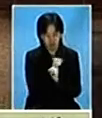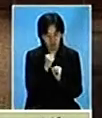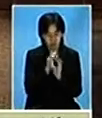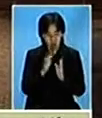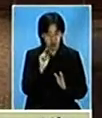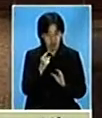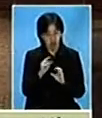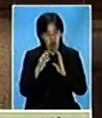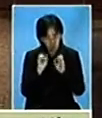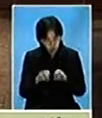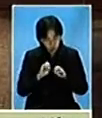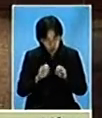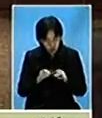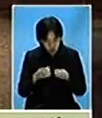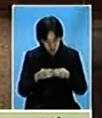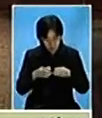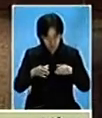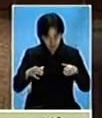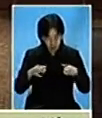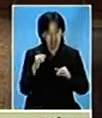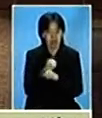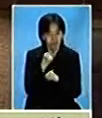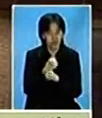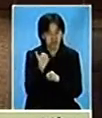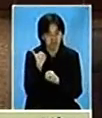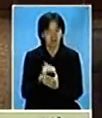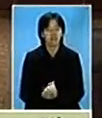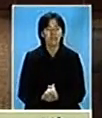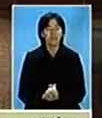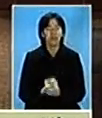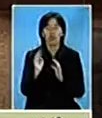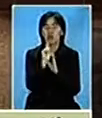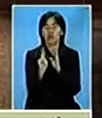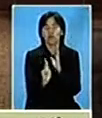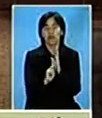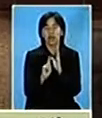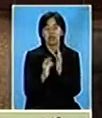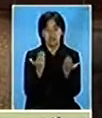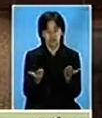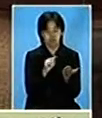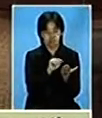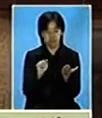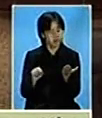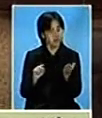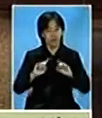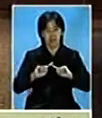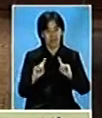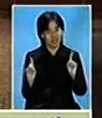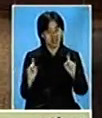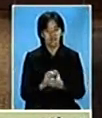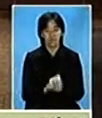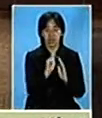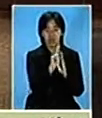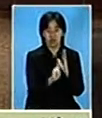ยที่เกี่ยวข้องนะครับเพราะฉะนั้นเจตนารมณ์ของกฎหมายสองฉบับเนี่ยต่างกันกฎหมายฉบับ